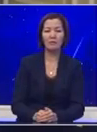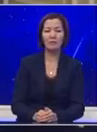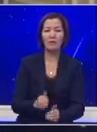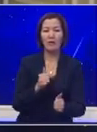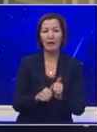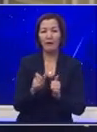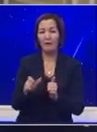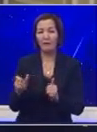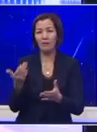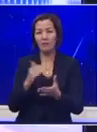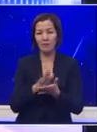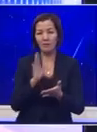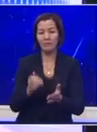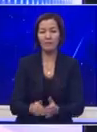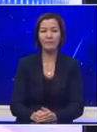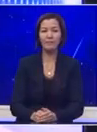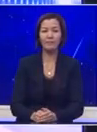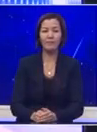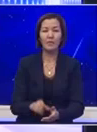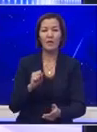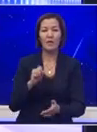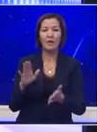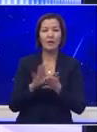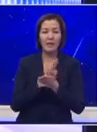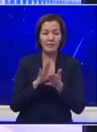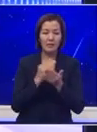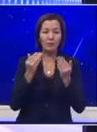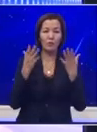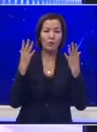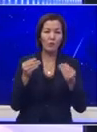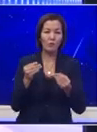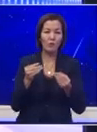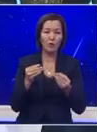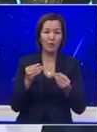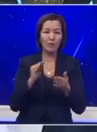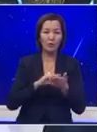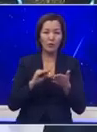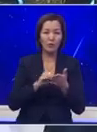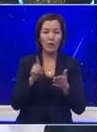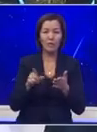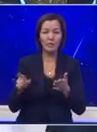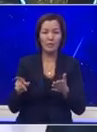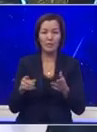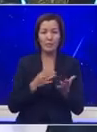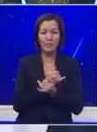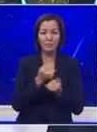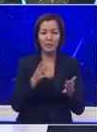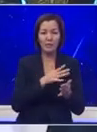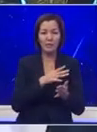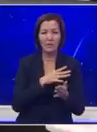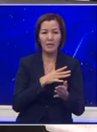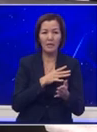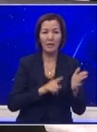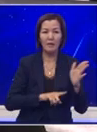болады бет жүзінен. Атамекен газеті бүгінде көпшілікке белгілі журналистер ұстаханасы. Сондықтан еңбек жолын осы